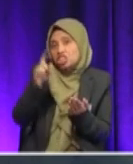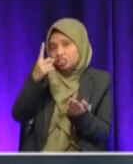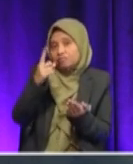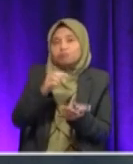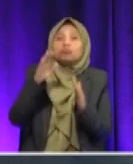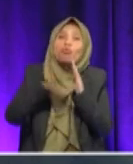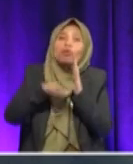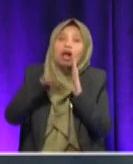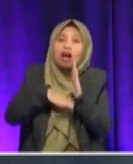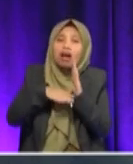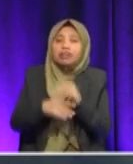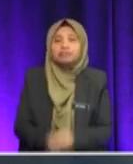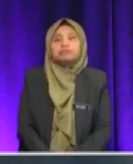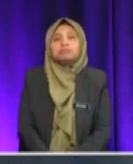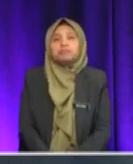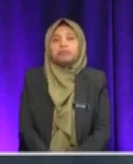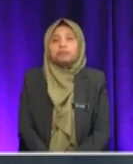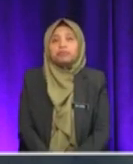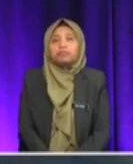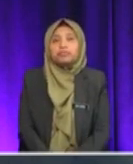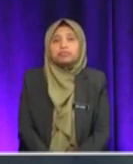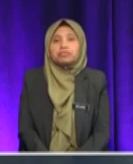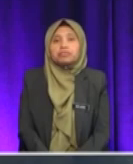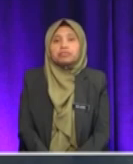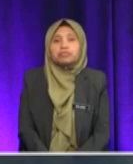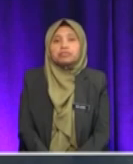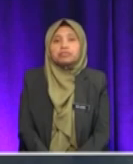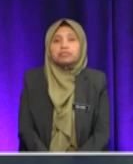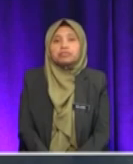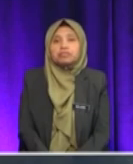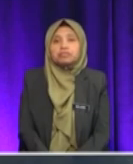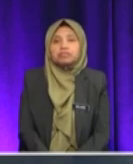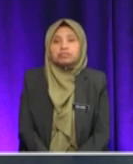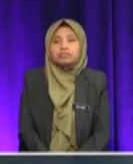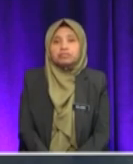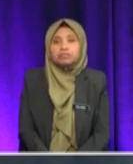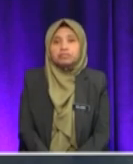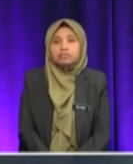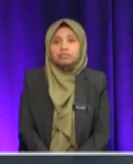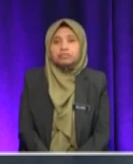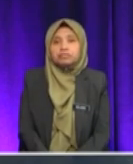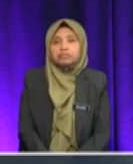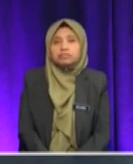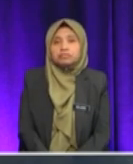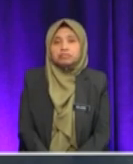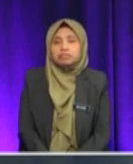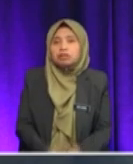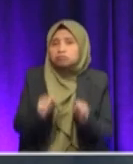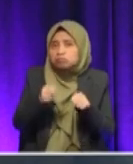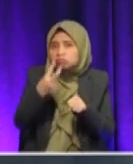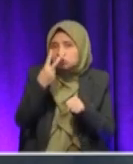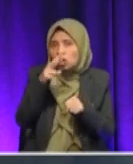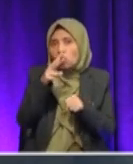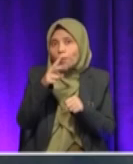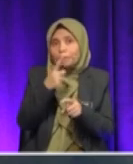Saya cukup duit K5 plus si nah oke are you Boleh ditengok